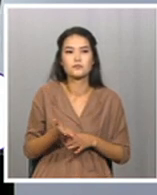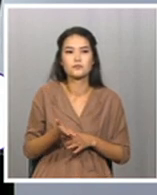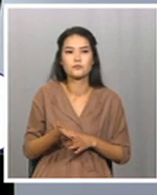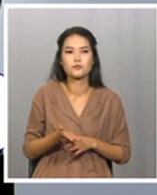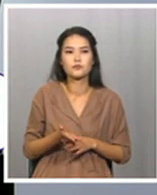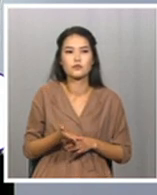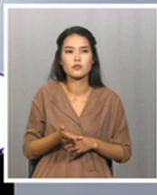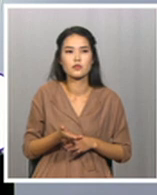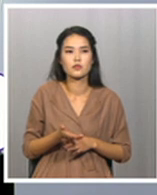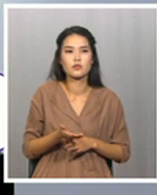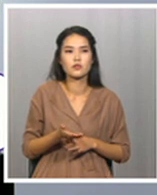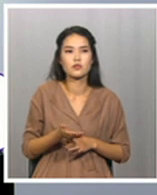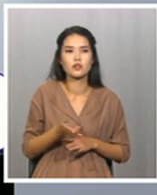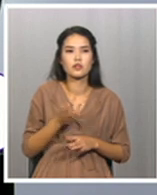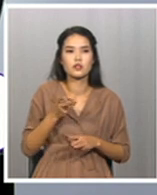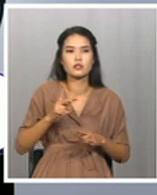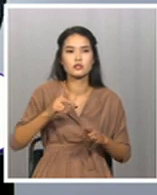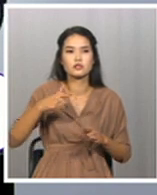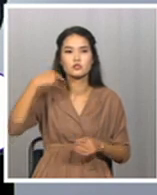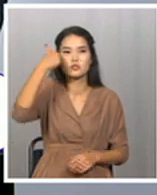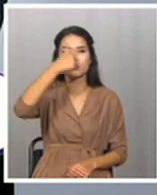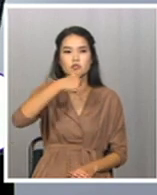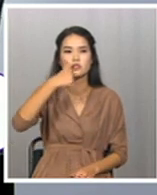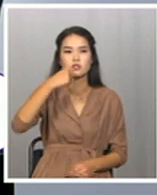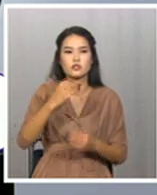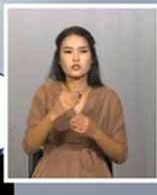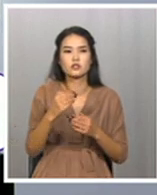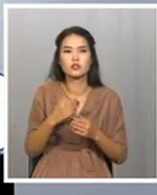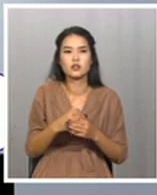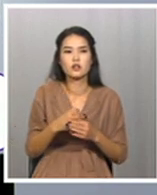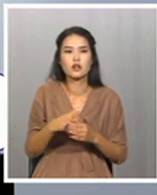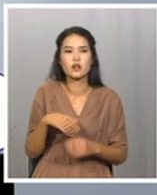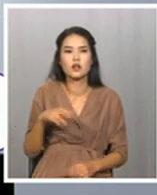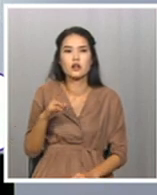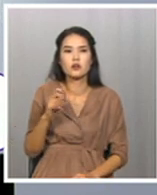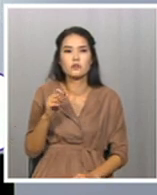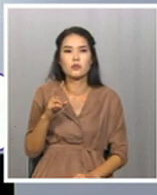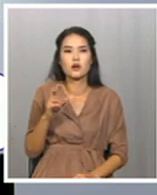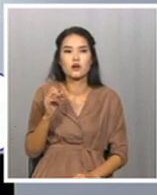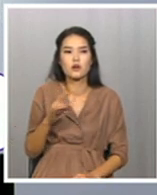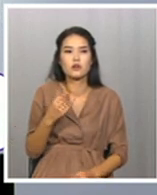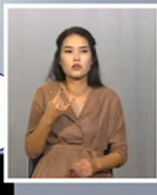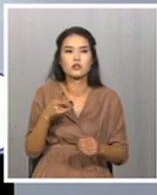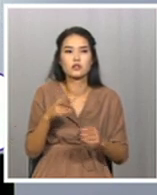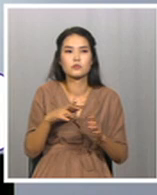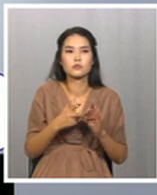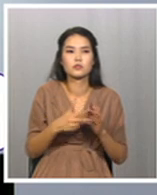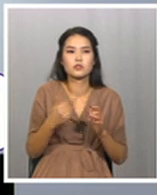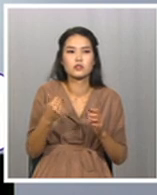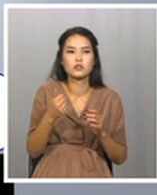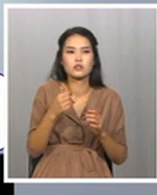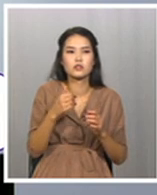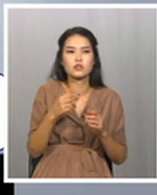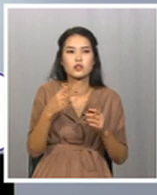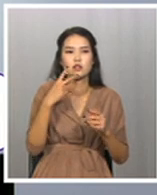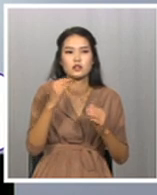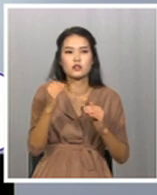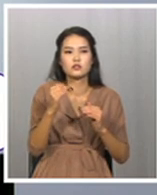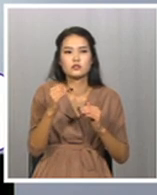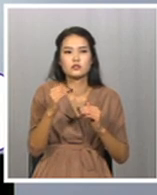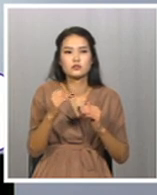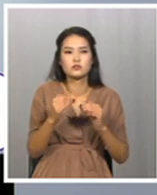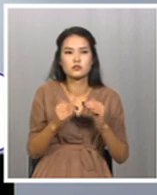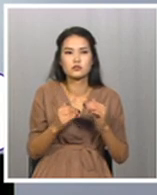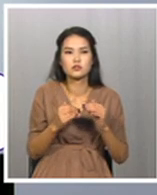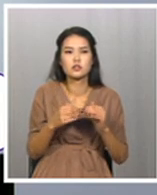Ал енді 2017 жылғы нәтиже бойынша Макао мемлекеті 2018 жылы бір сатыға төмен түсіп, оның